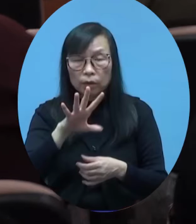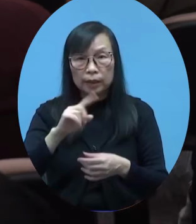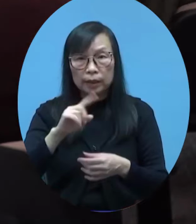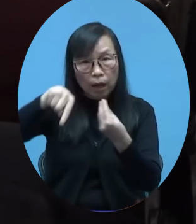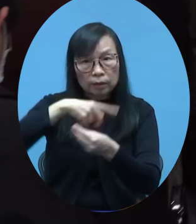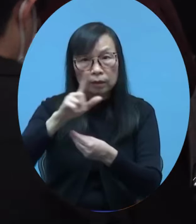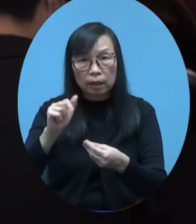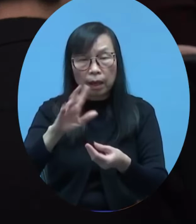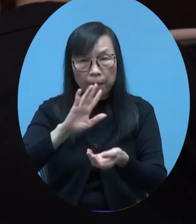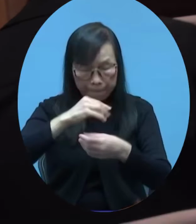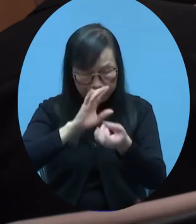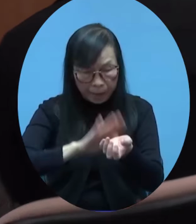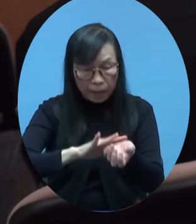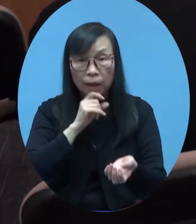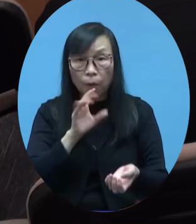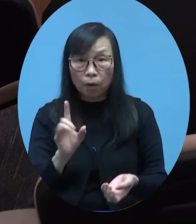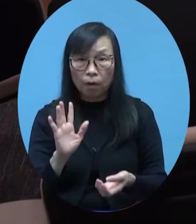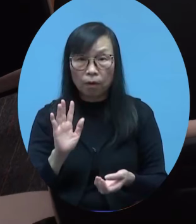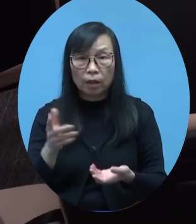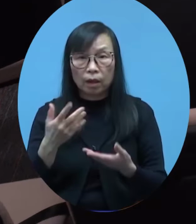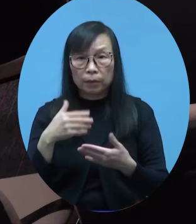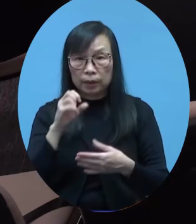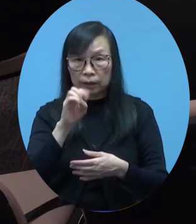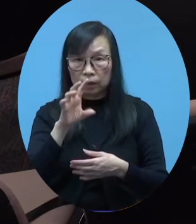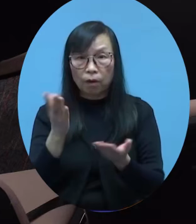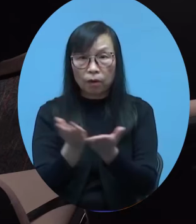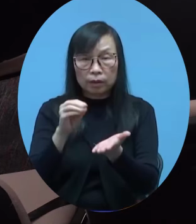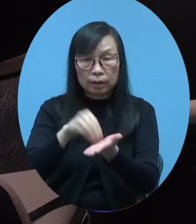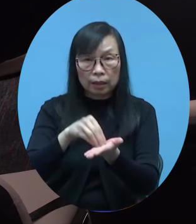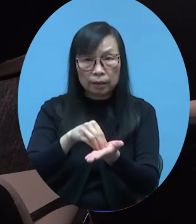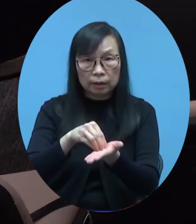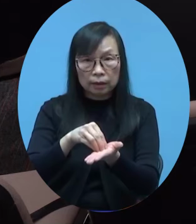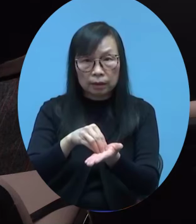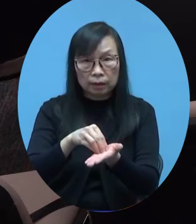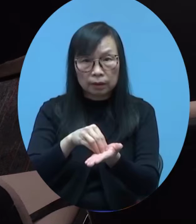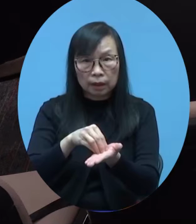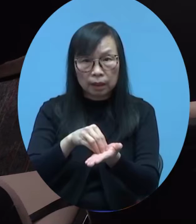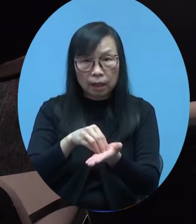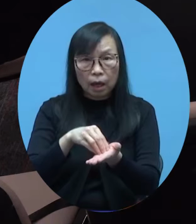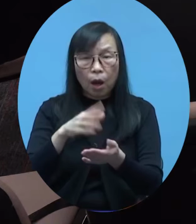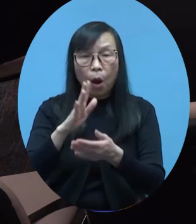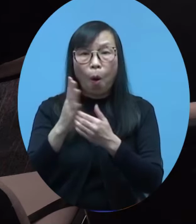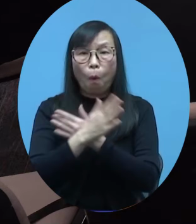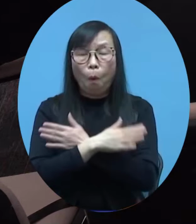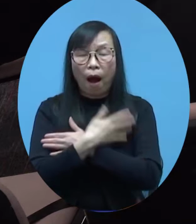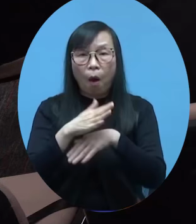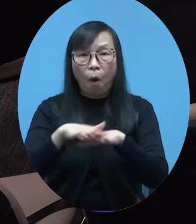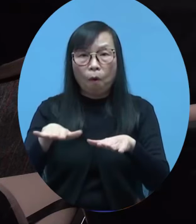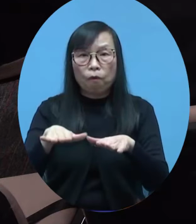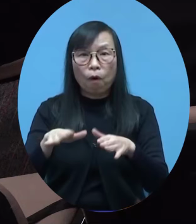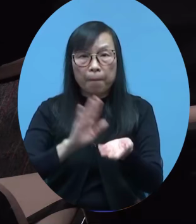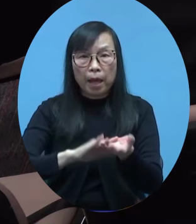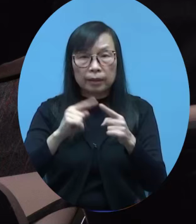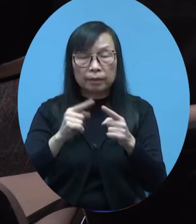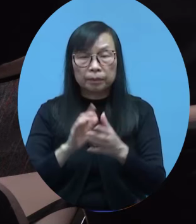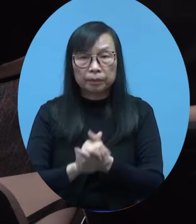係陽性咁樣啦？同埋可唔可以都即係講一講確診咗冇肺嗰班嘅懷安科病人咧，可唔可以依即係穩